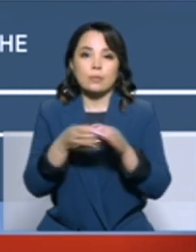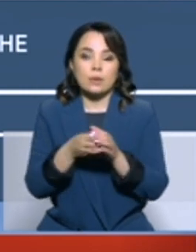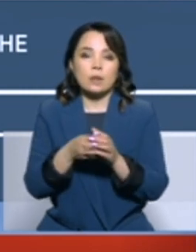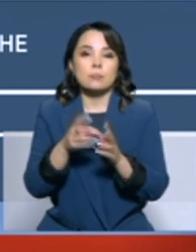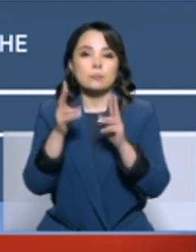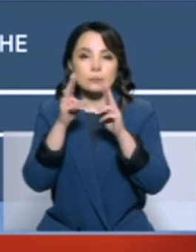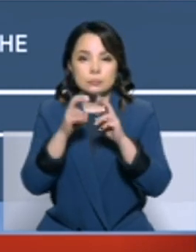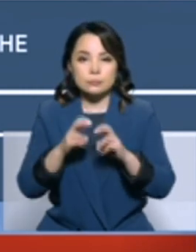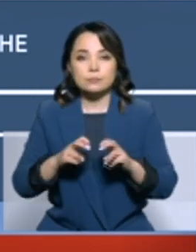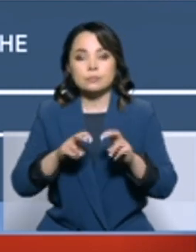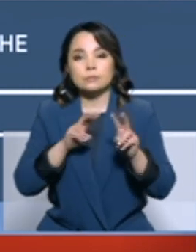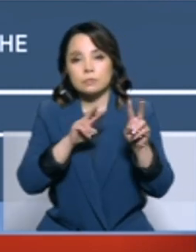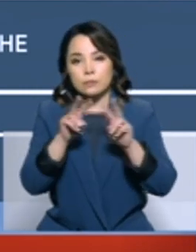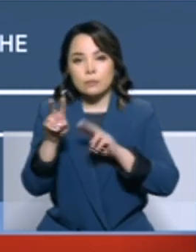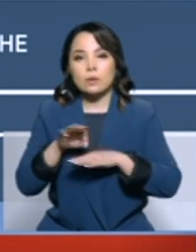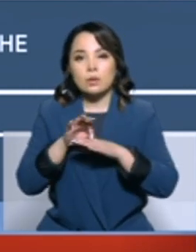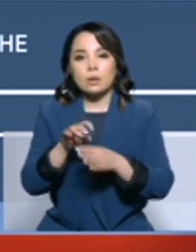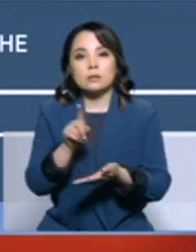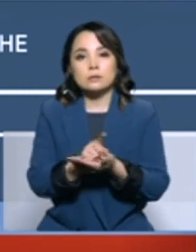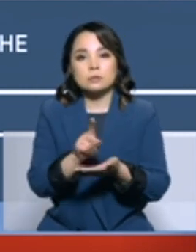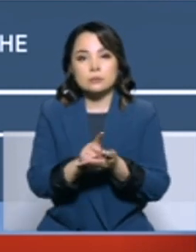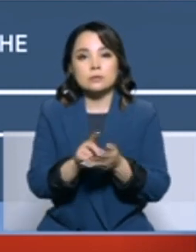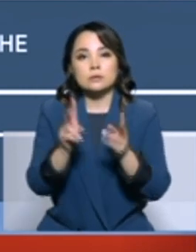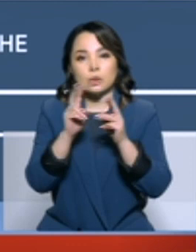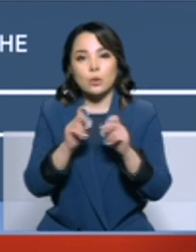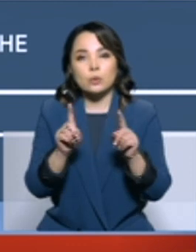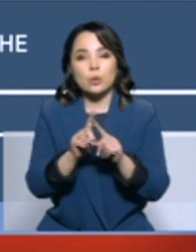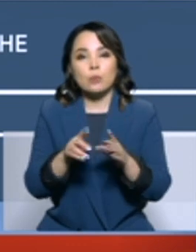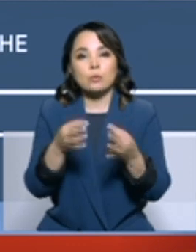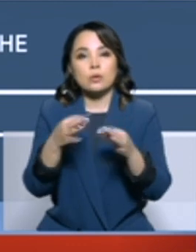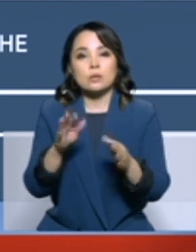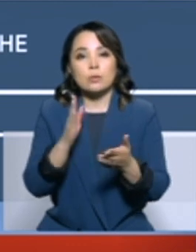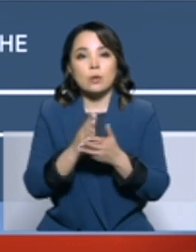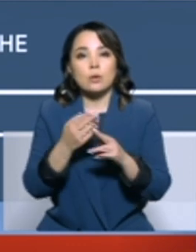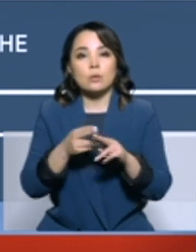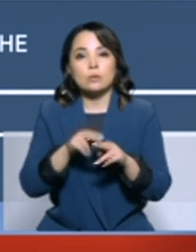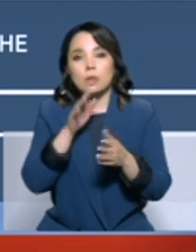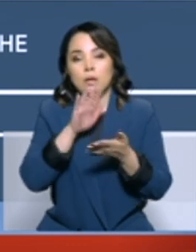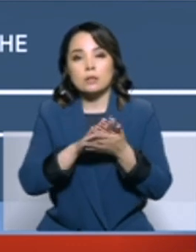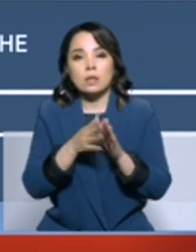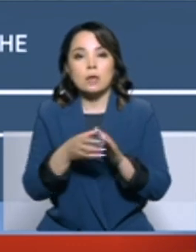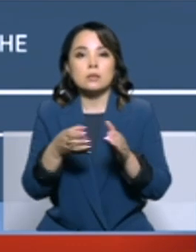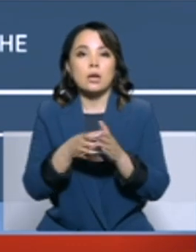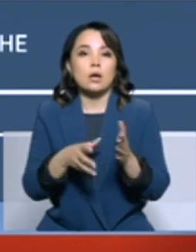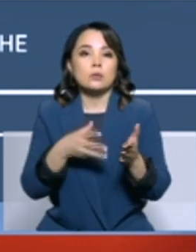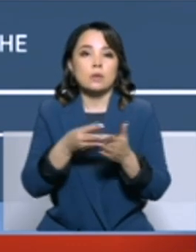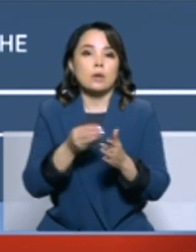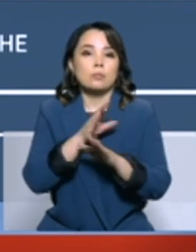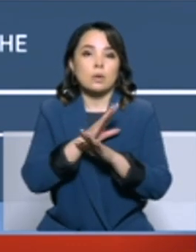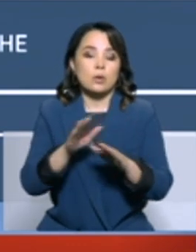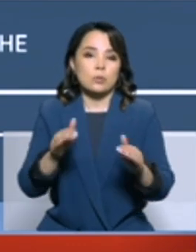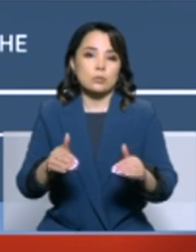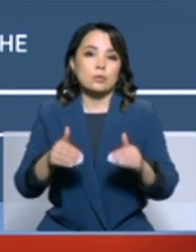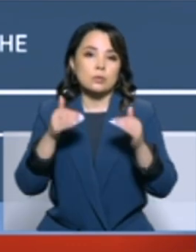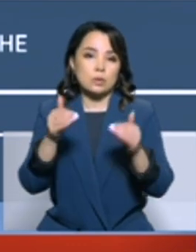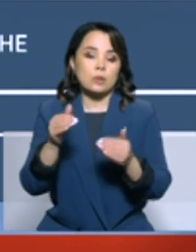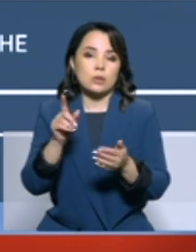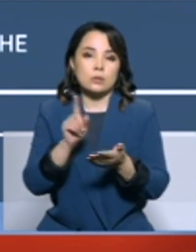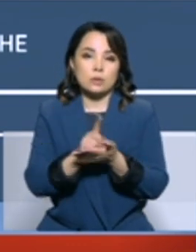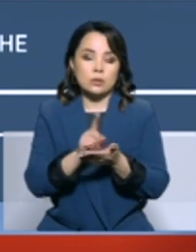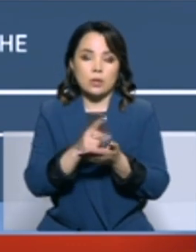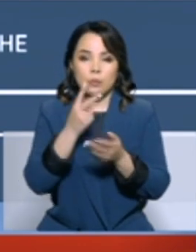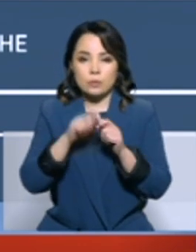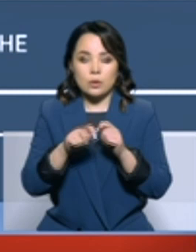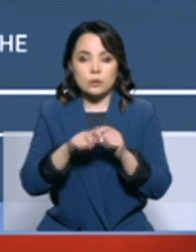хронометраждық зерттеп қарау сияқты салықтық тексерулерден босатылады. Уақытылы төленбеген салықтар бойынша өсімпұл есептелмейді.